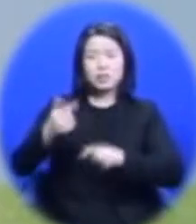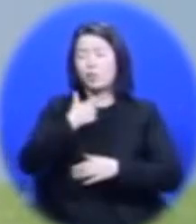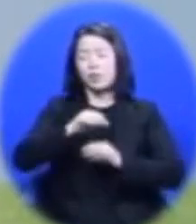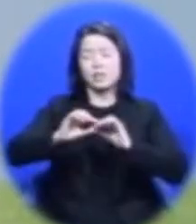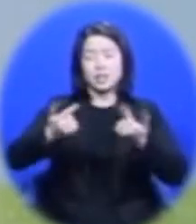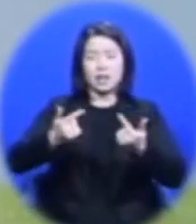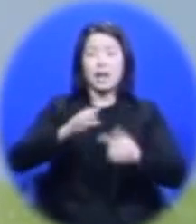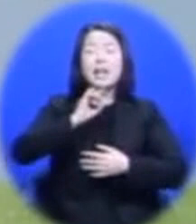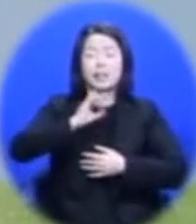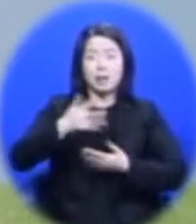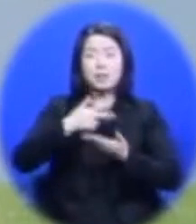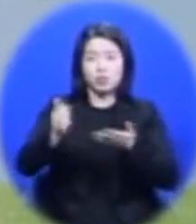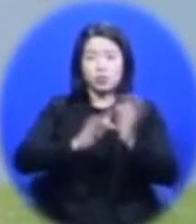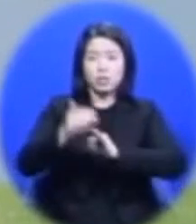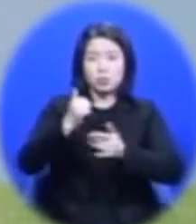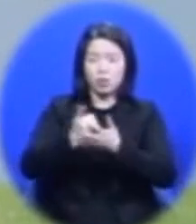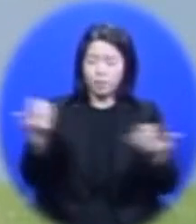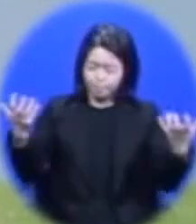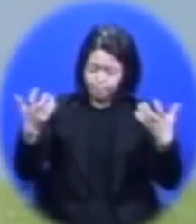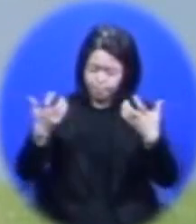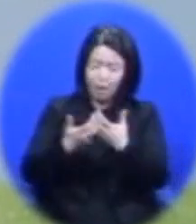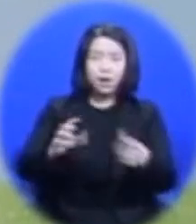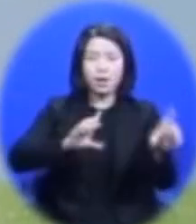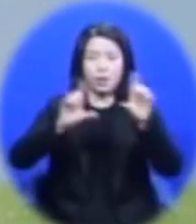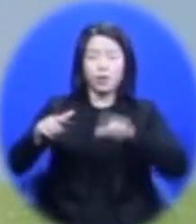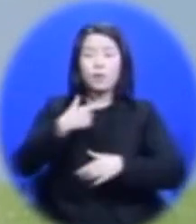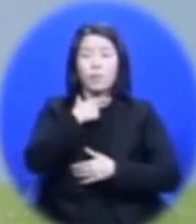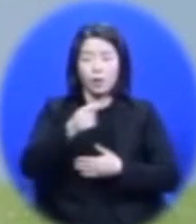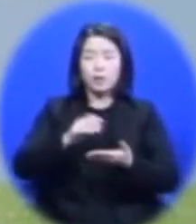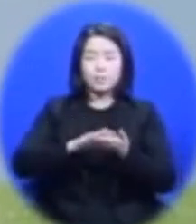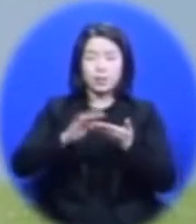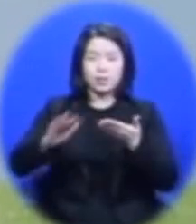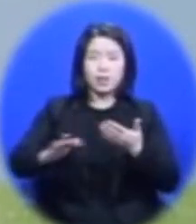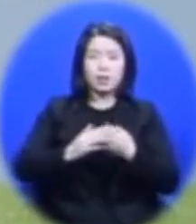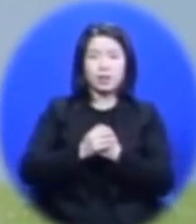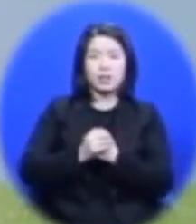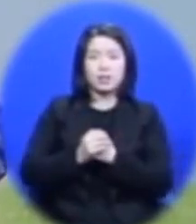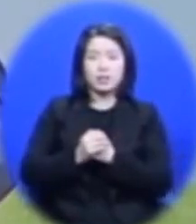다만 주 예수님처럼 꽉 찬 삶을 원합니다.